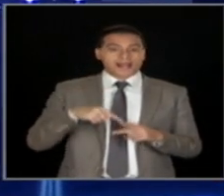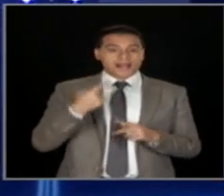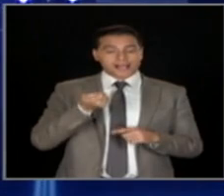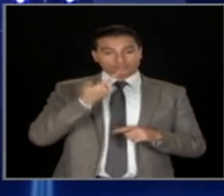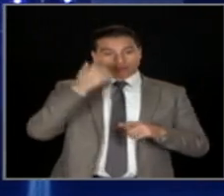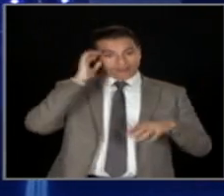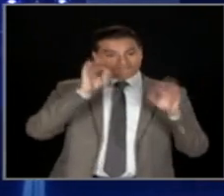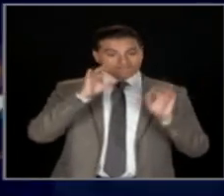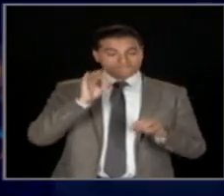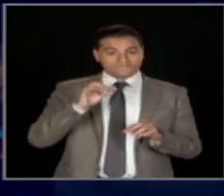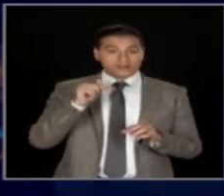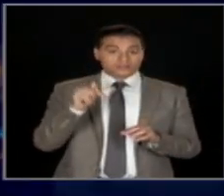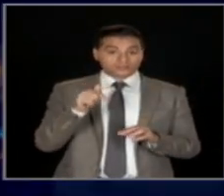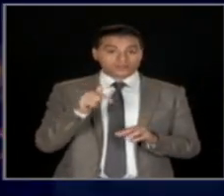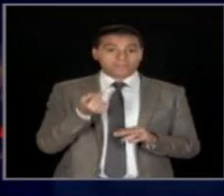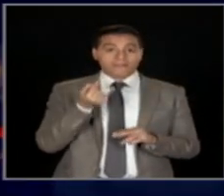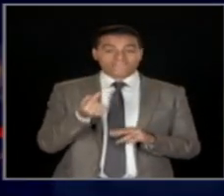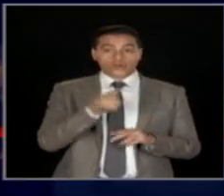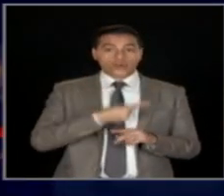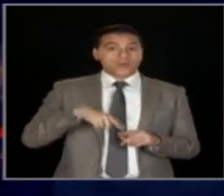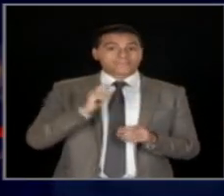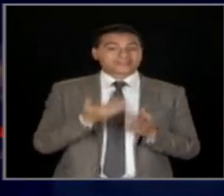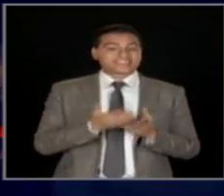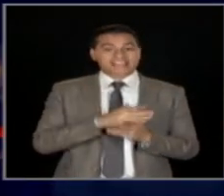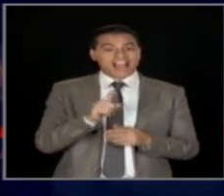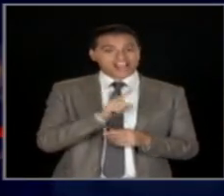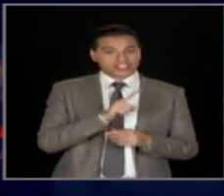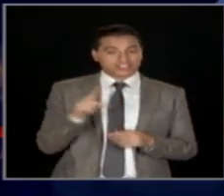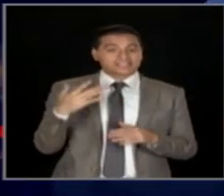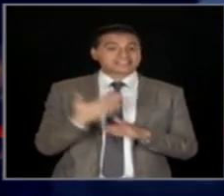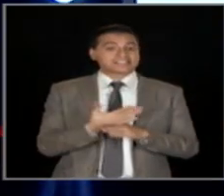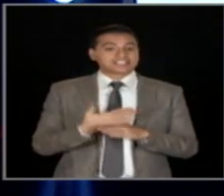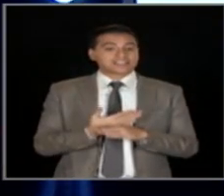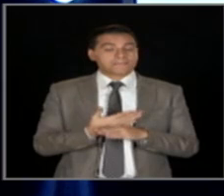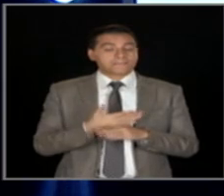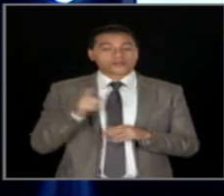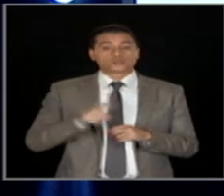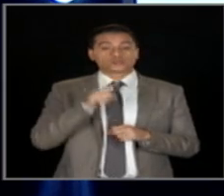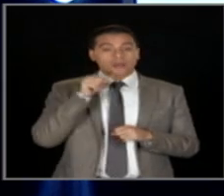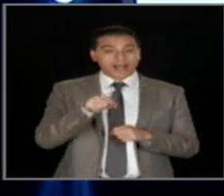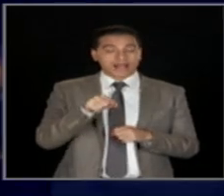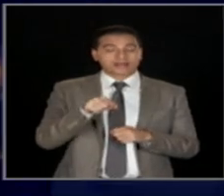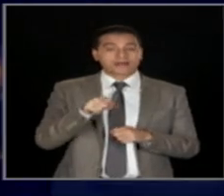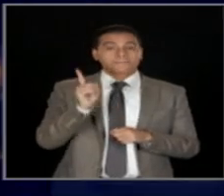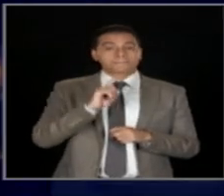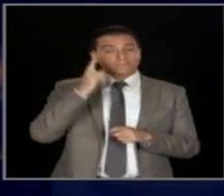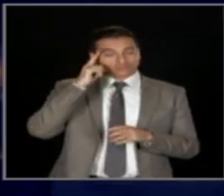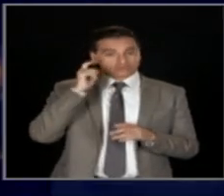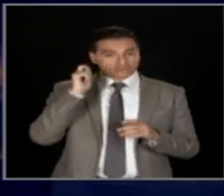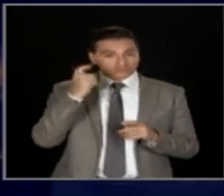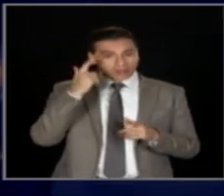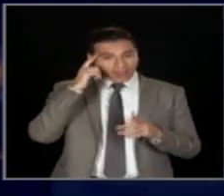البديهة، من فضلكم محدش يستعجل. السؤال اللي جاي سؤال